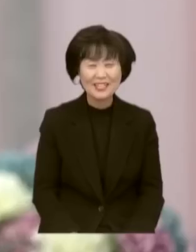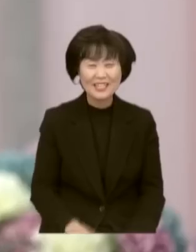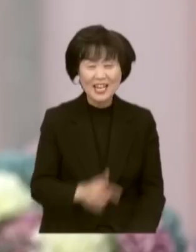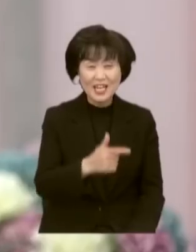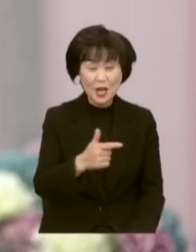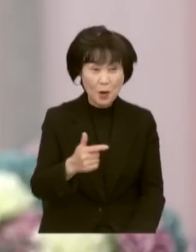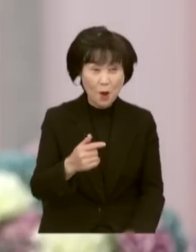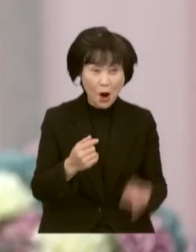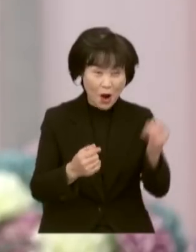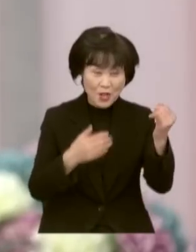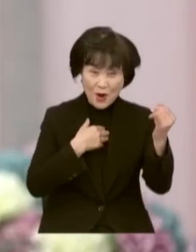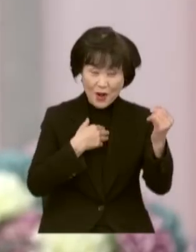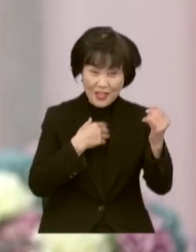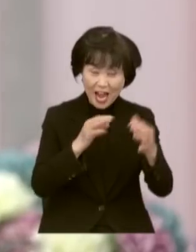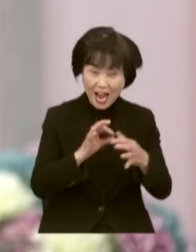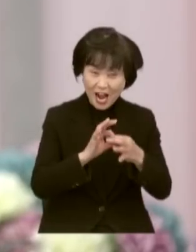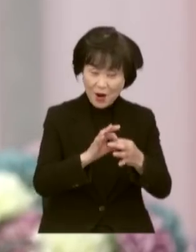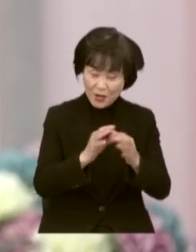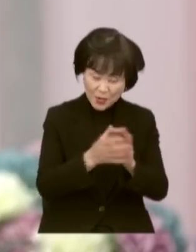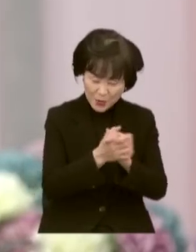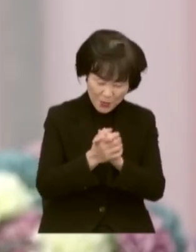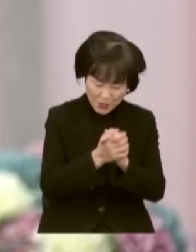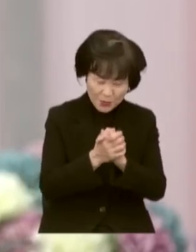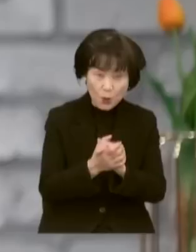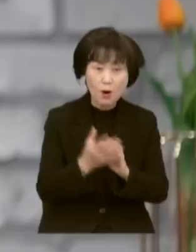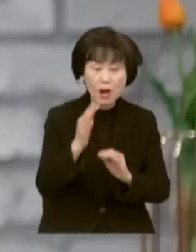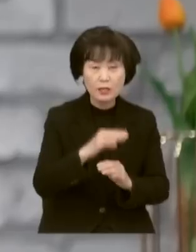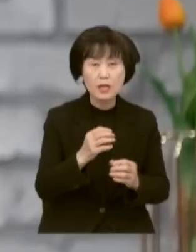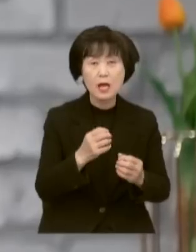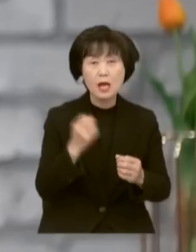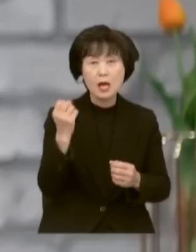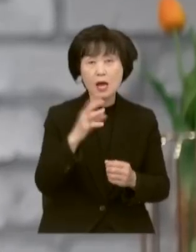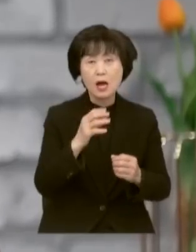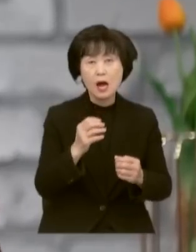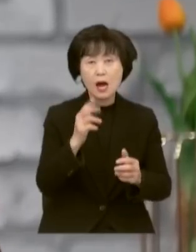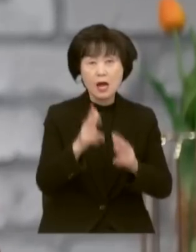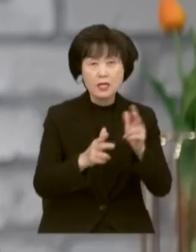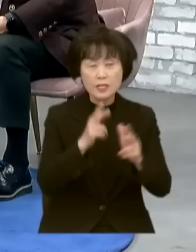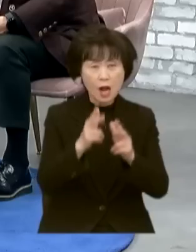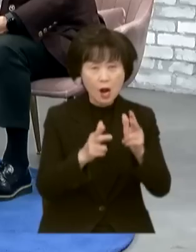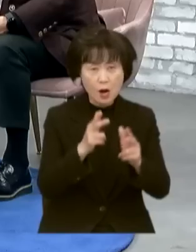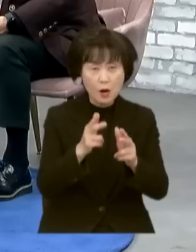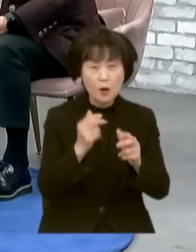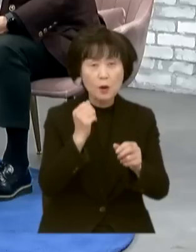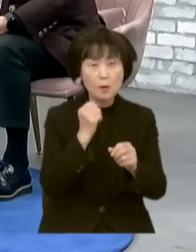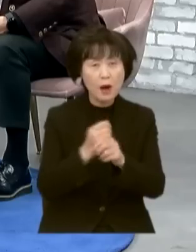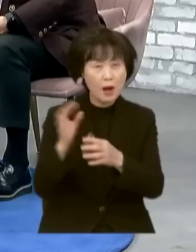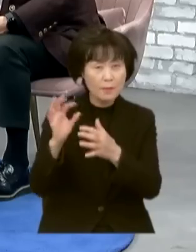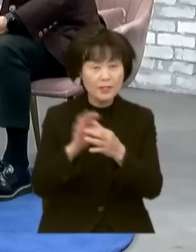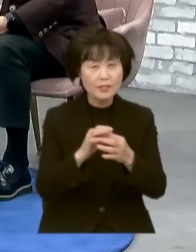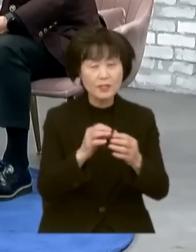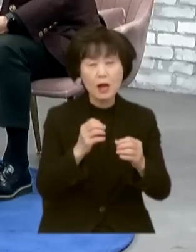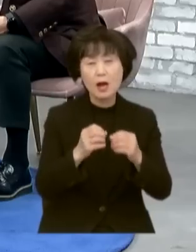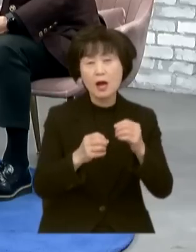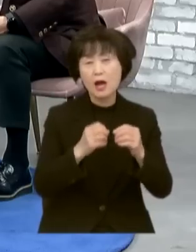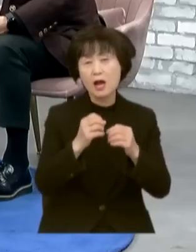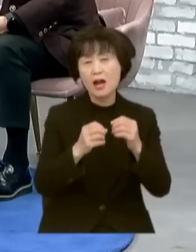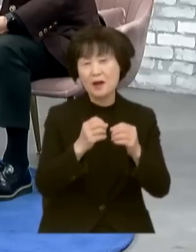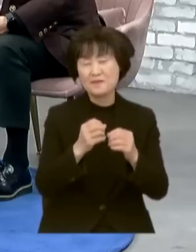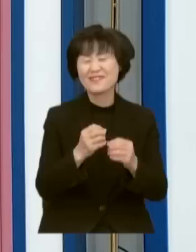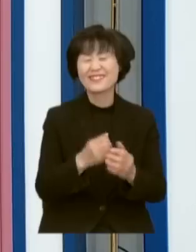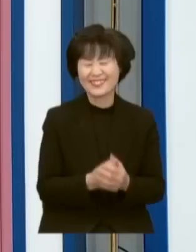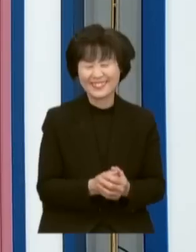그 좋았던 사이가 네, 네. 좀 멀어지기도 하고. 회사가 잘 안 됐어요? 그러니까 기대보다는 그렇게 안 됐던 것 같아요. 그렇죠.